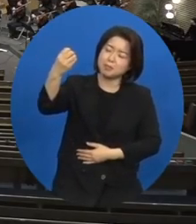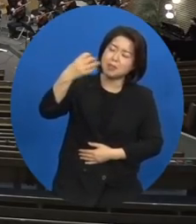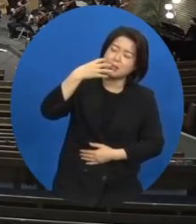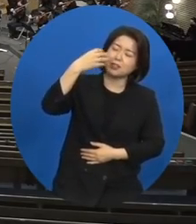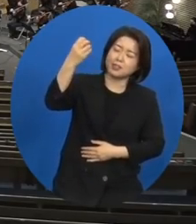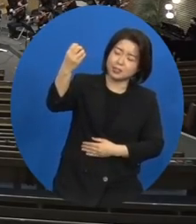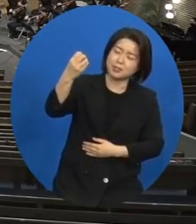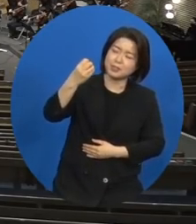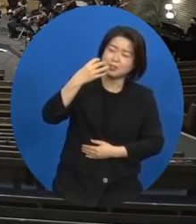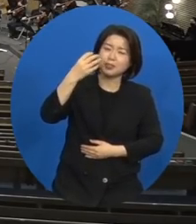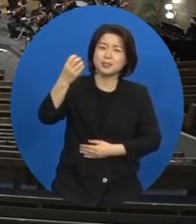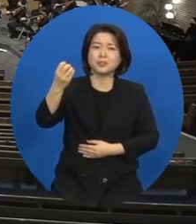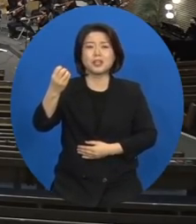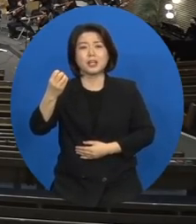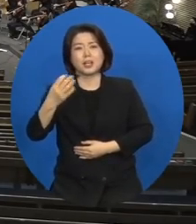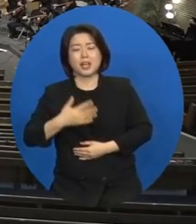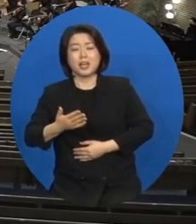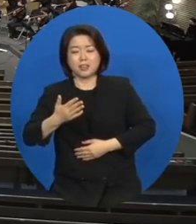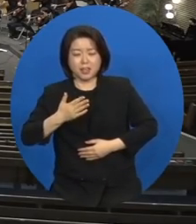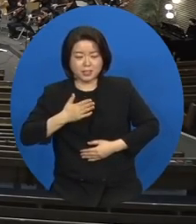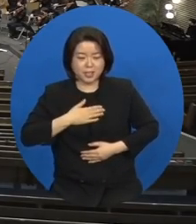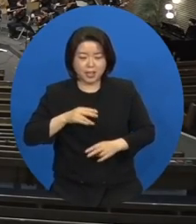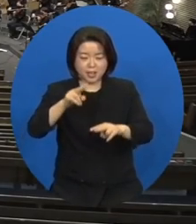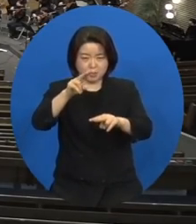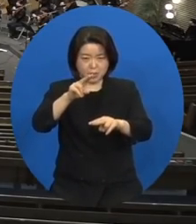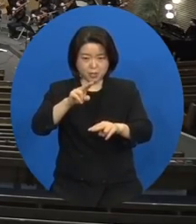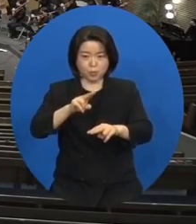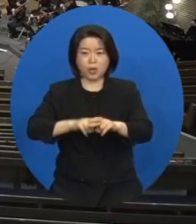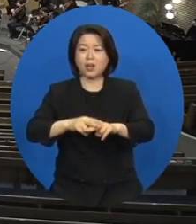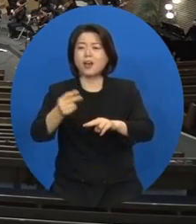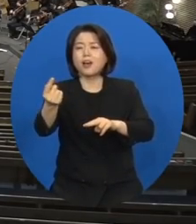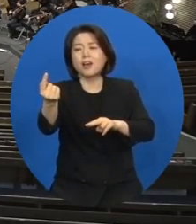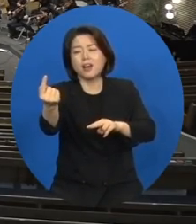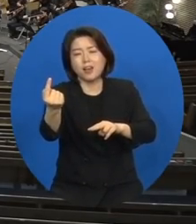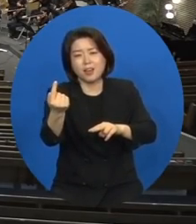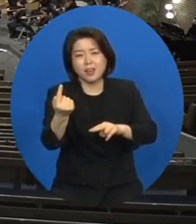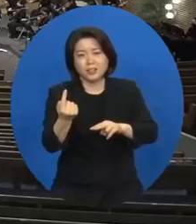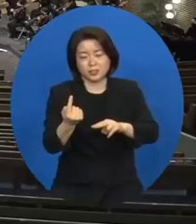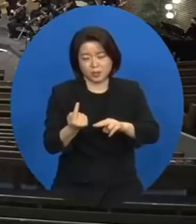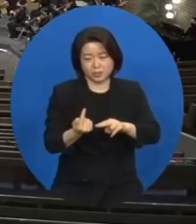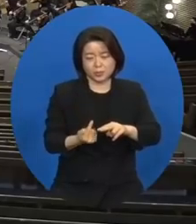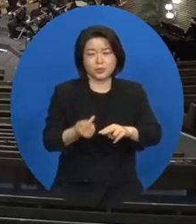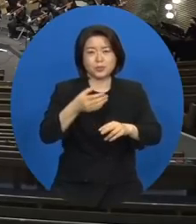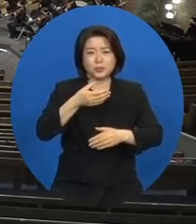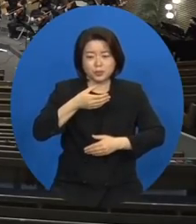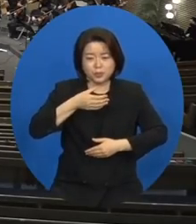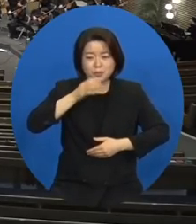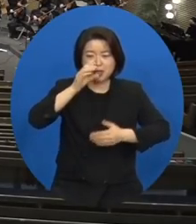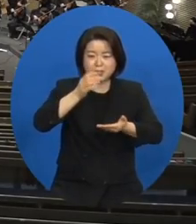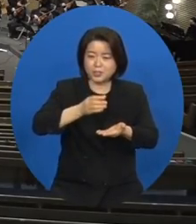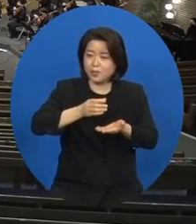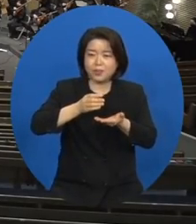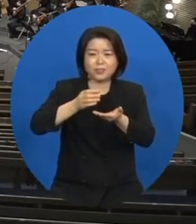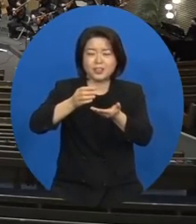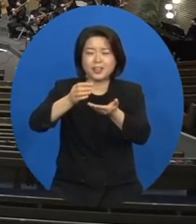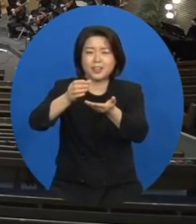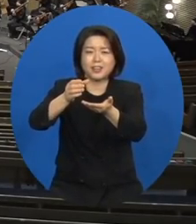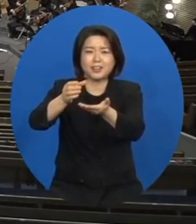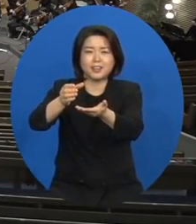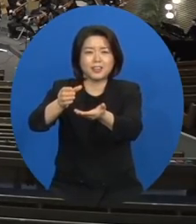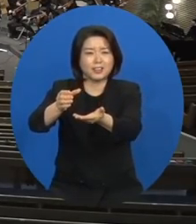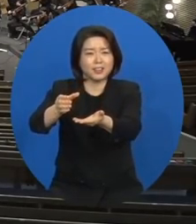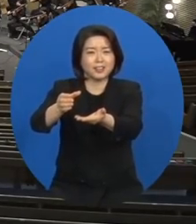verse 2 에쎄 배와 원 생 술 마셔 러